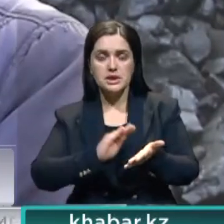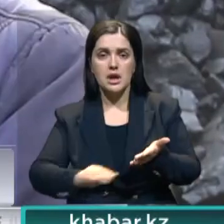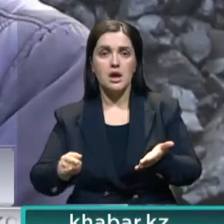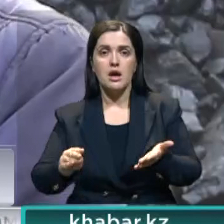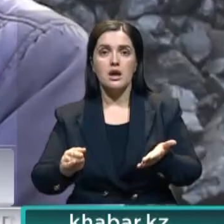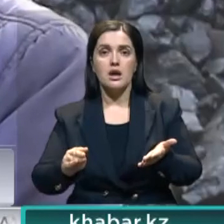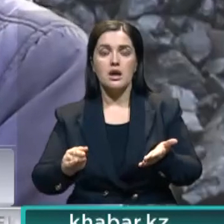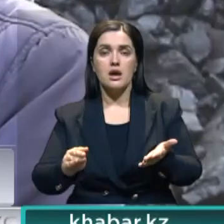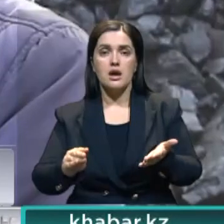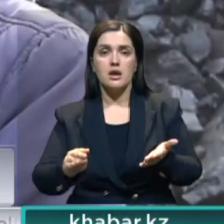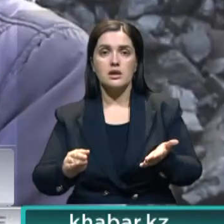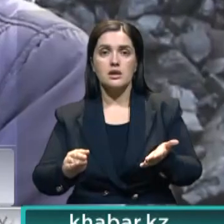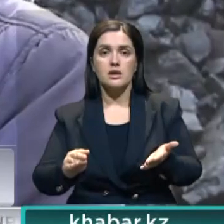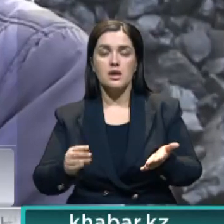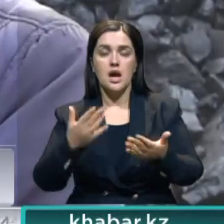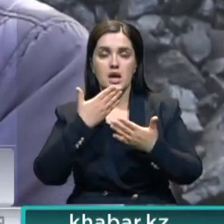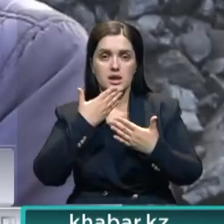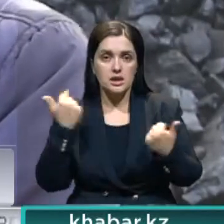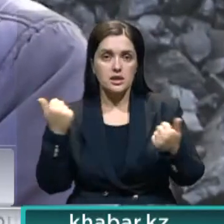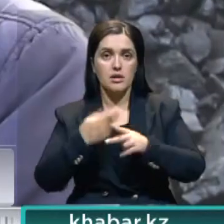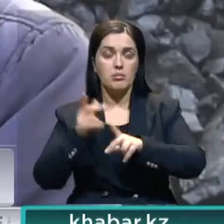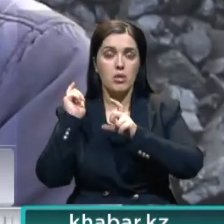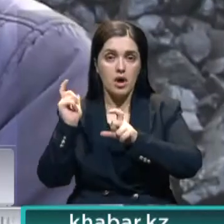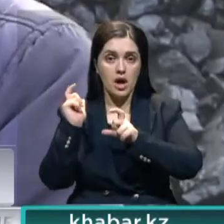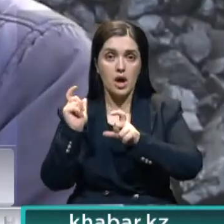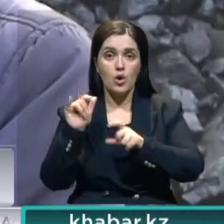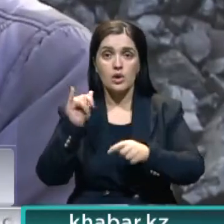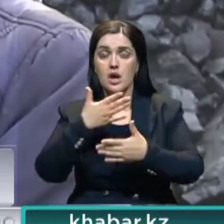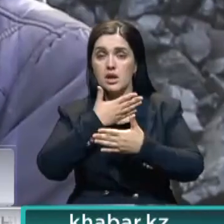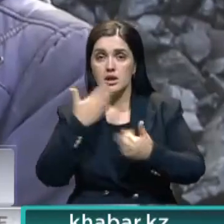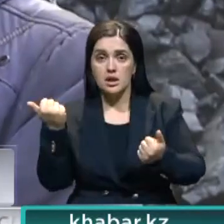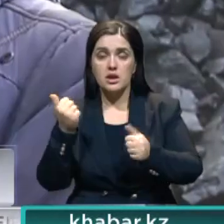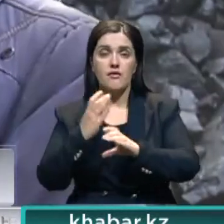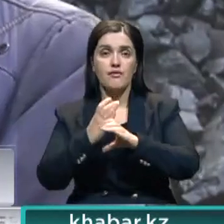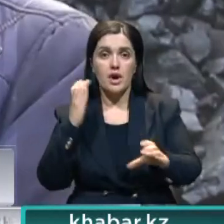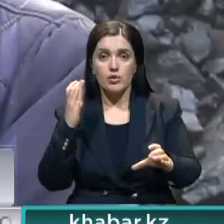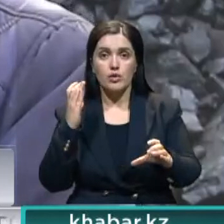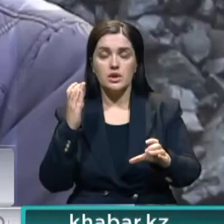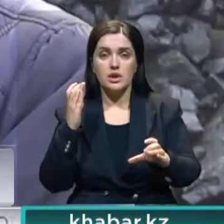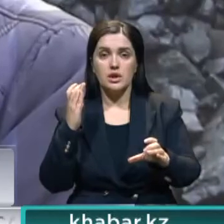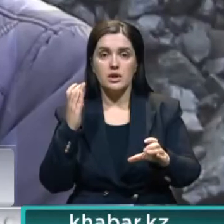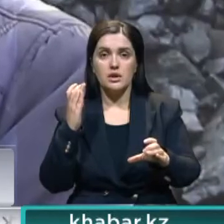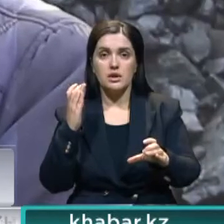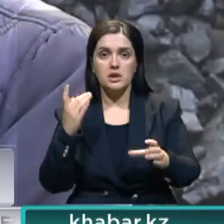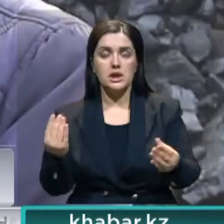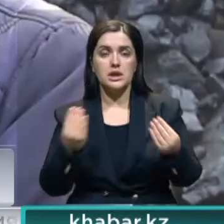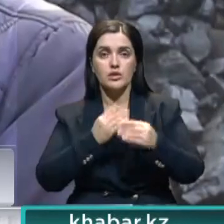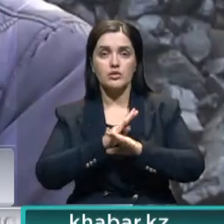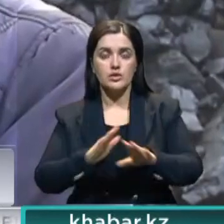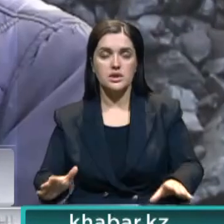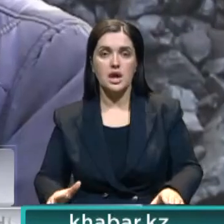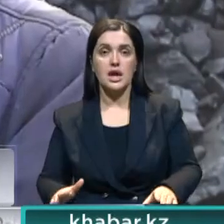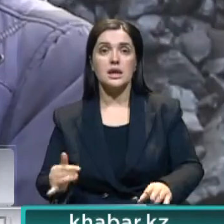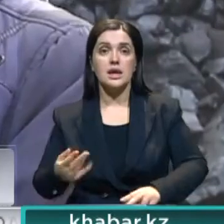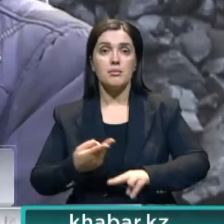нет достаточного количества вагонов. А так как у них нет вагонов, соответственно, и к нам она не грузится. И